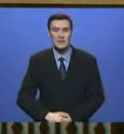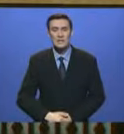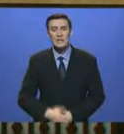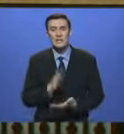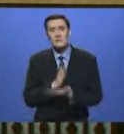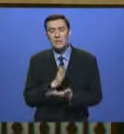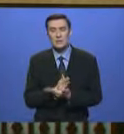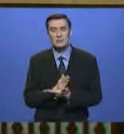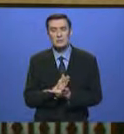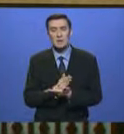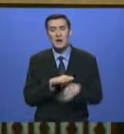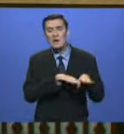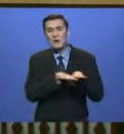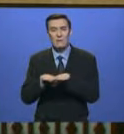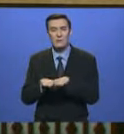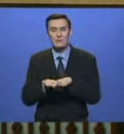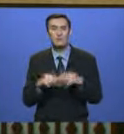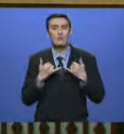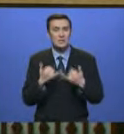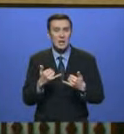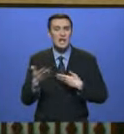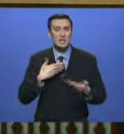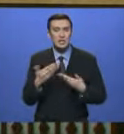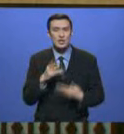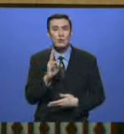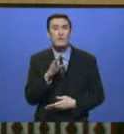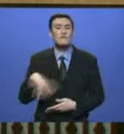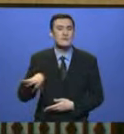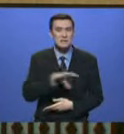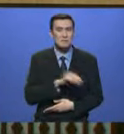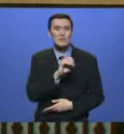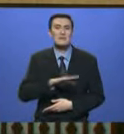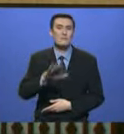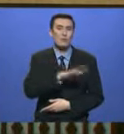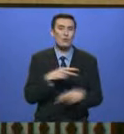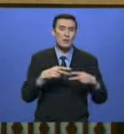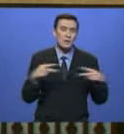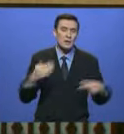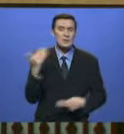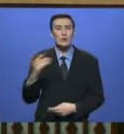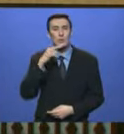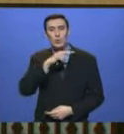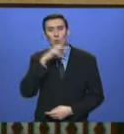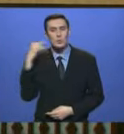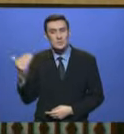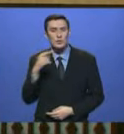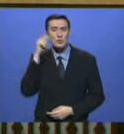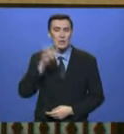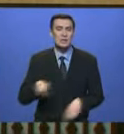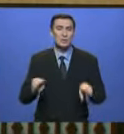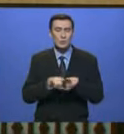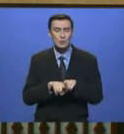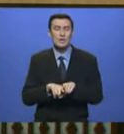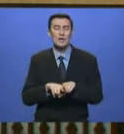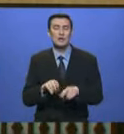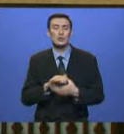Имея равносторонние отношения ко всем, как к Европе, так и России, так и Украине, то есть дружеские,